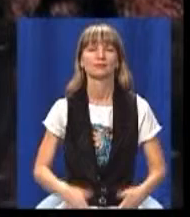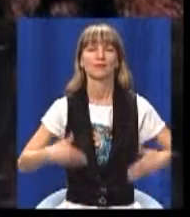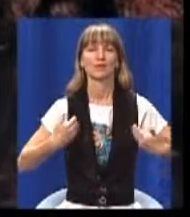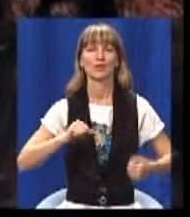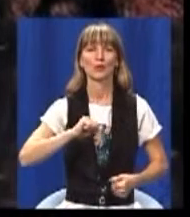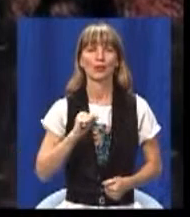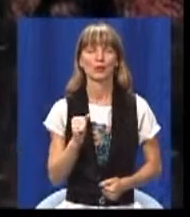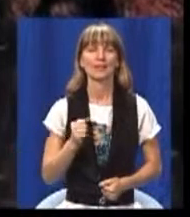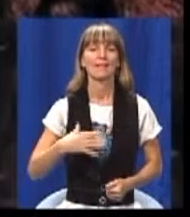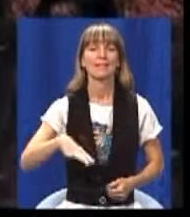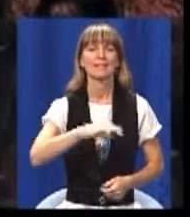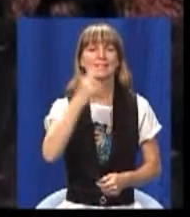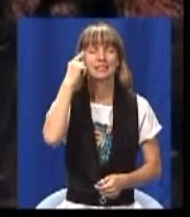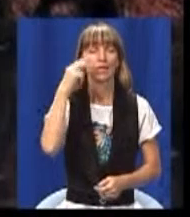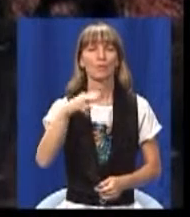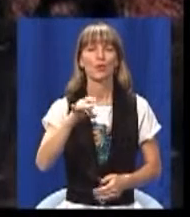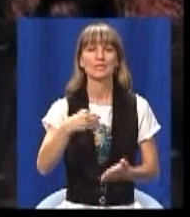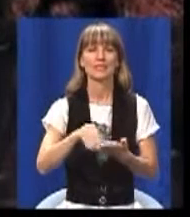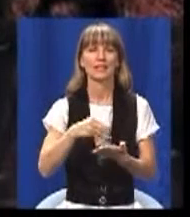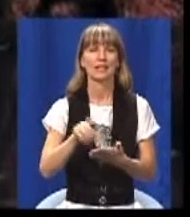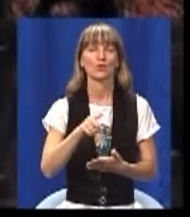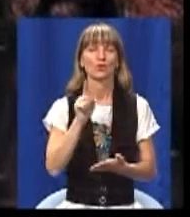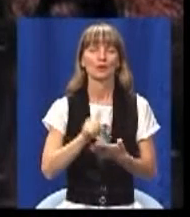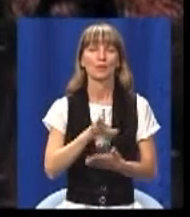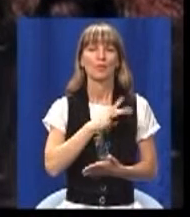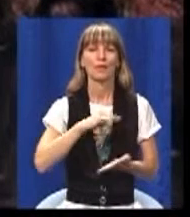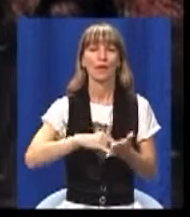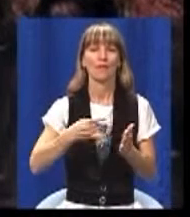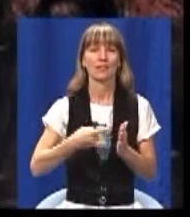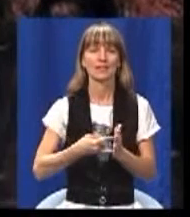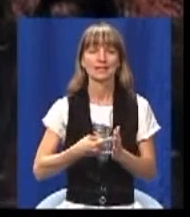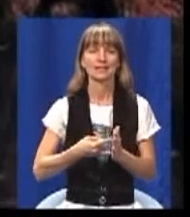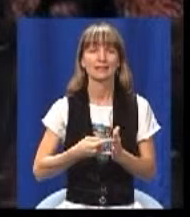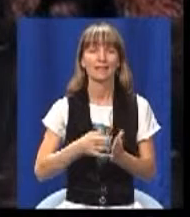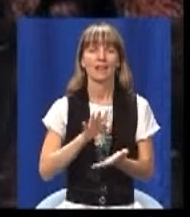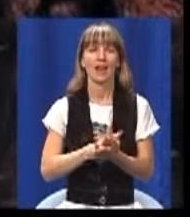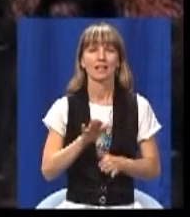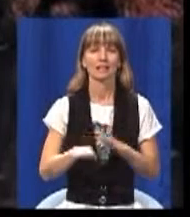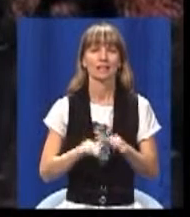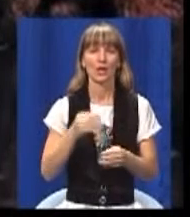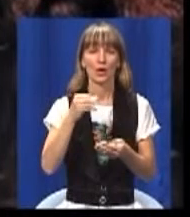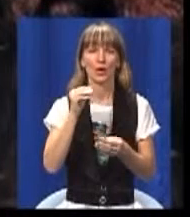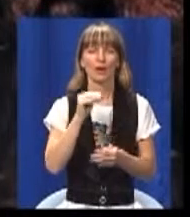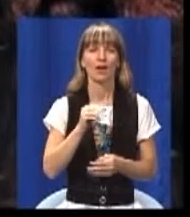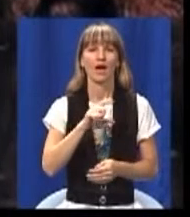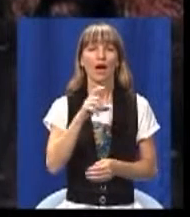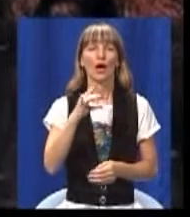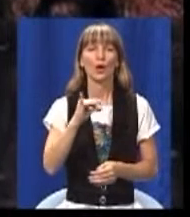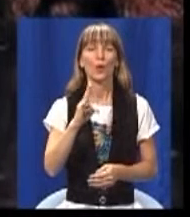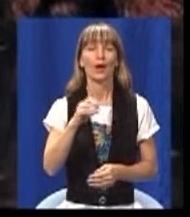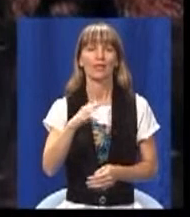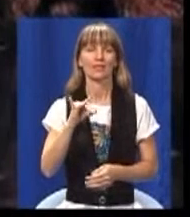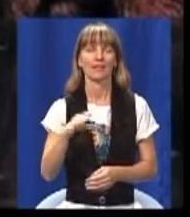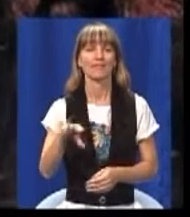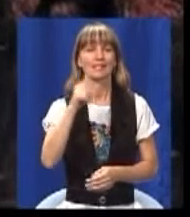Привіт, друзі! Всі ми знаємо про свини, що вони повинні бути товсті, валятися в грязюці та хрюкати. Але це всім відомо,